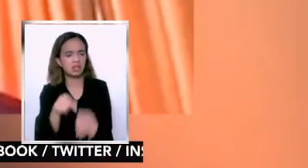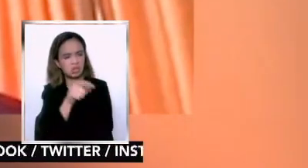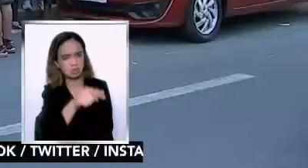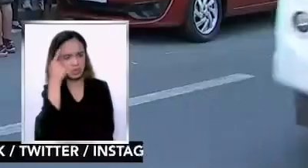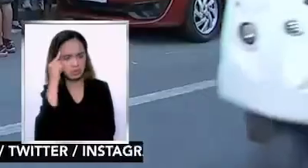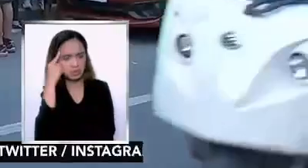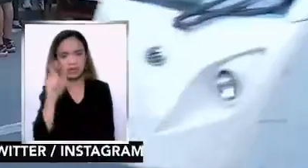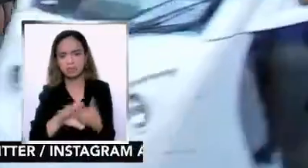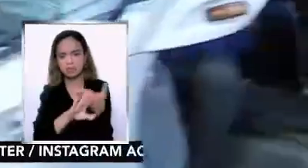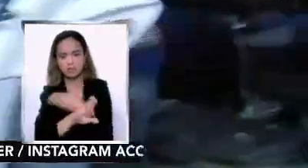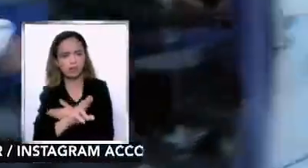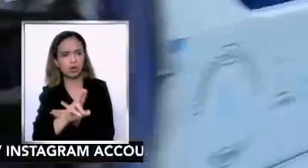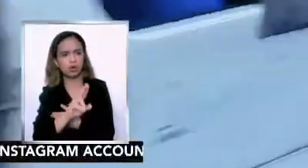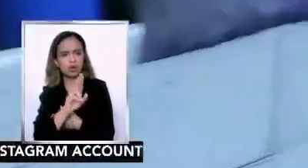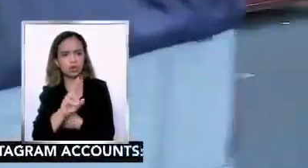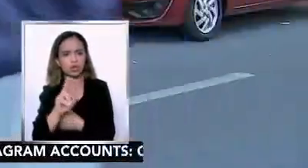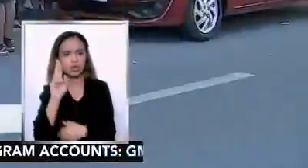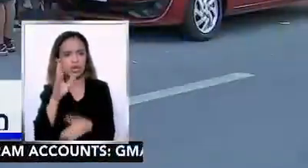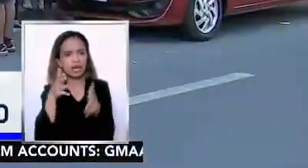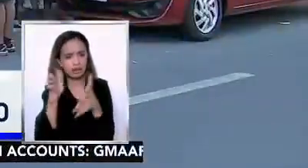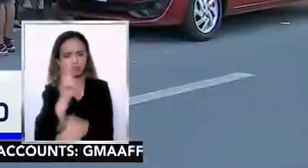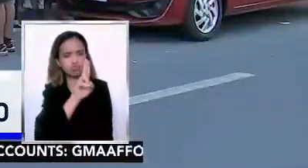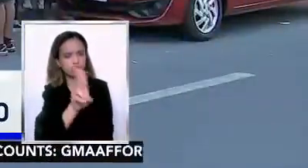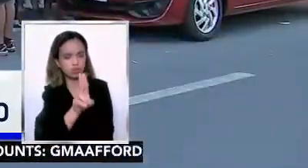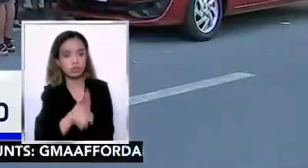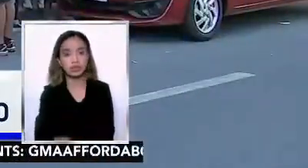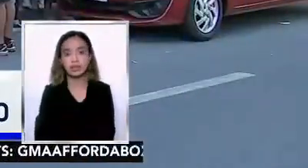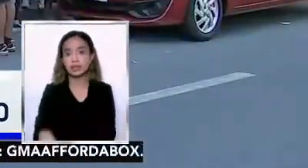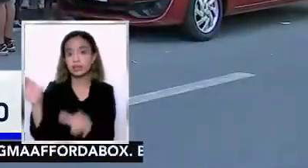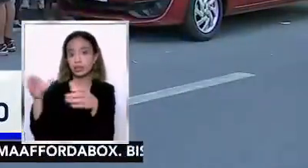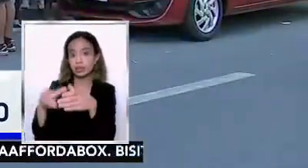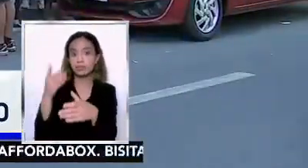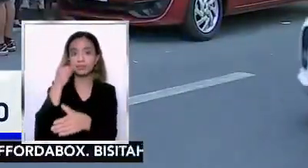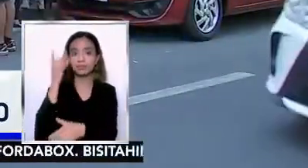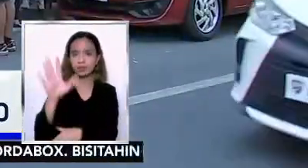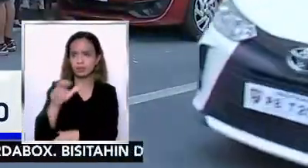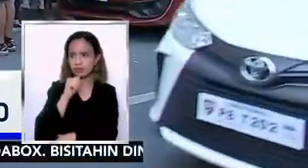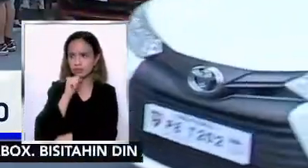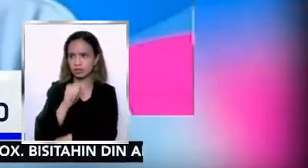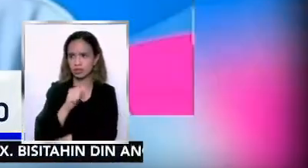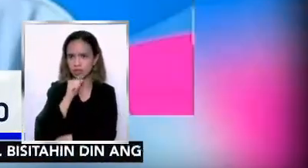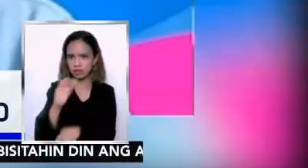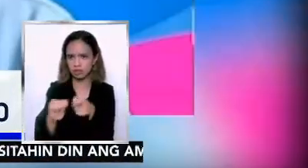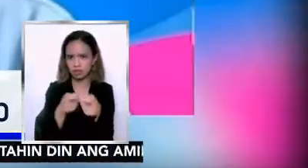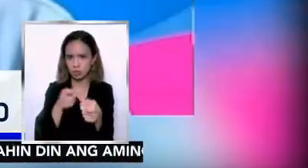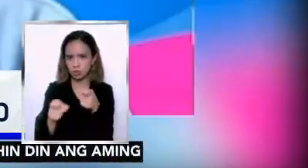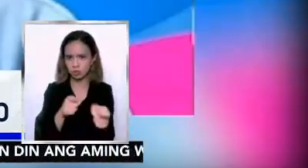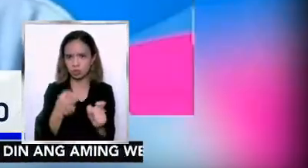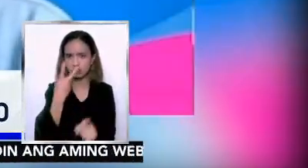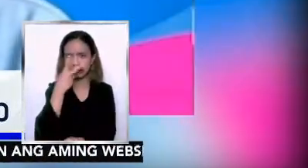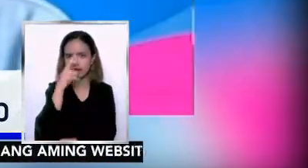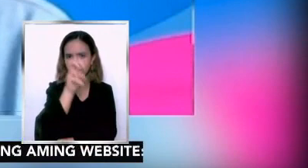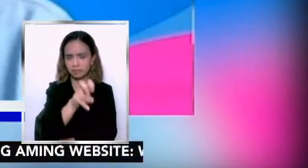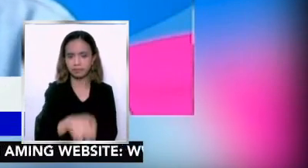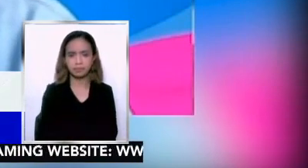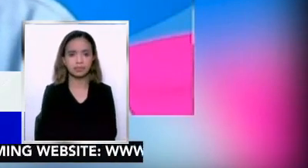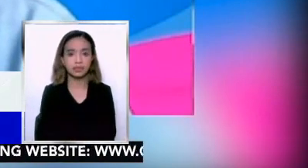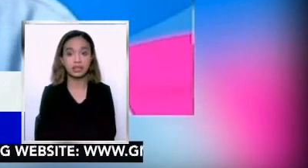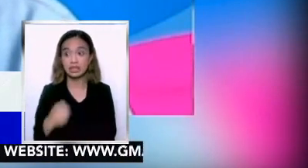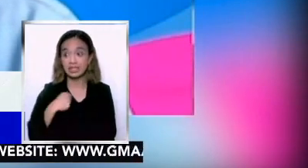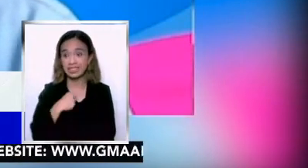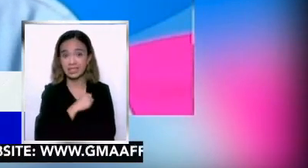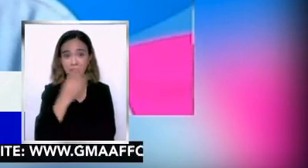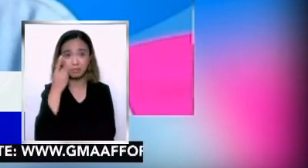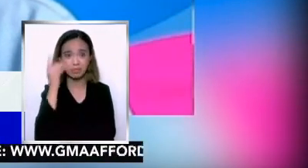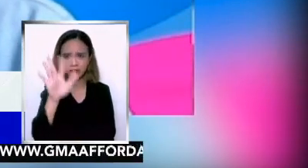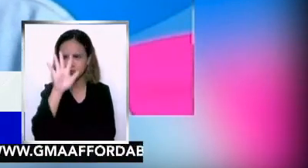magpagamit. Mari namang itinanggi ng kampo ni De Lima na ginagapang nila mga testigo. Si Senator Laila De Lima, 5 taon na yan